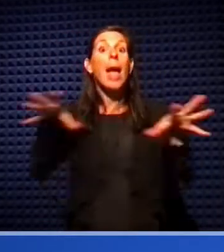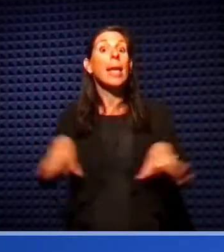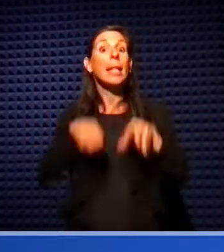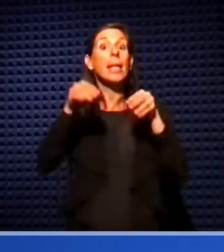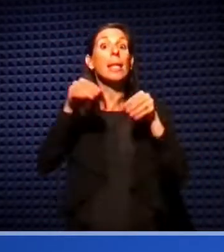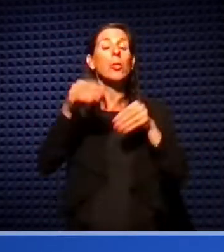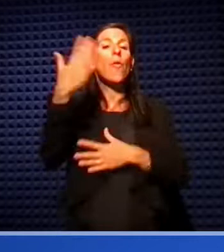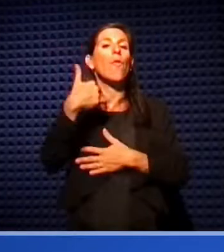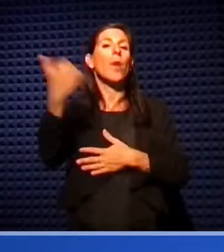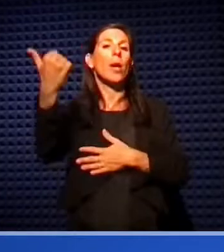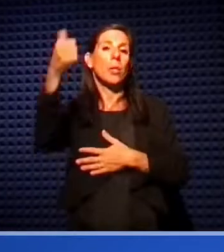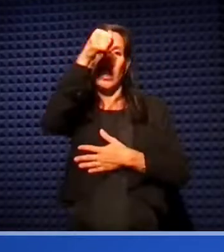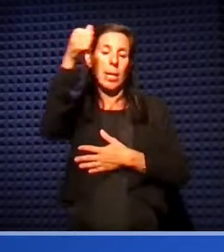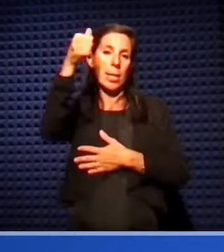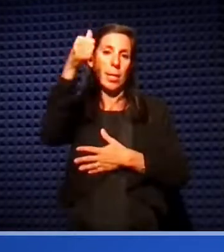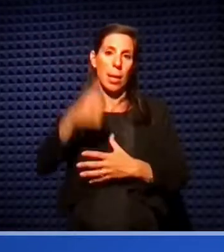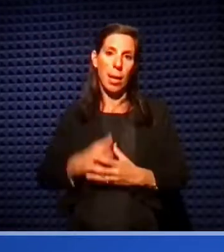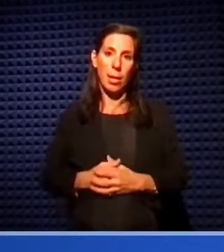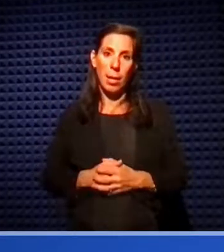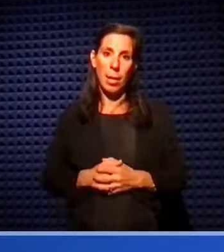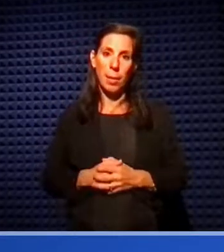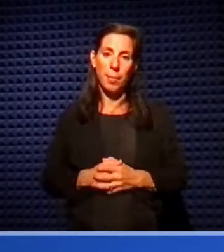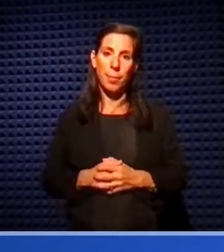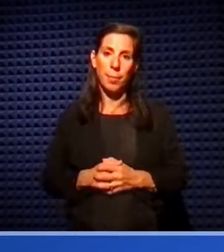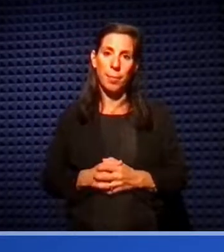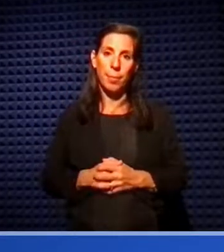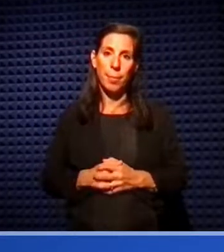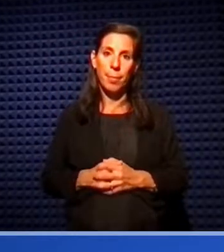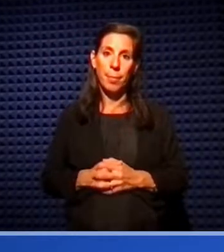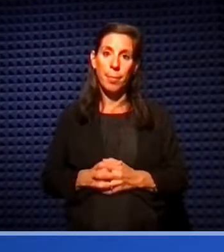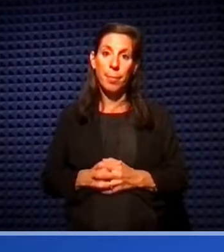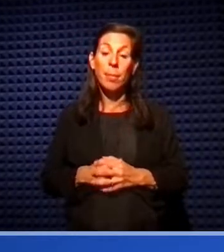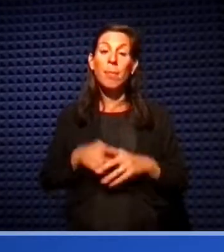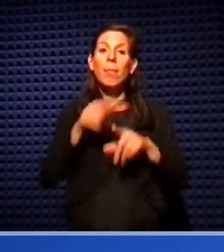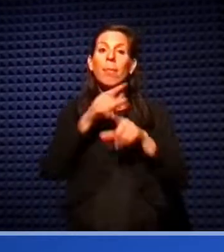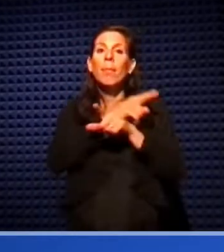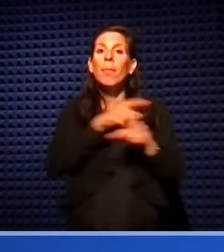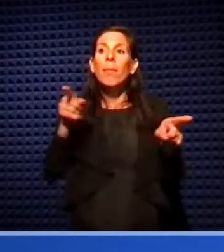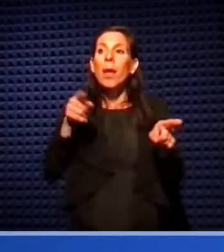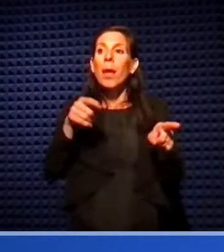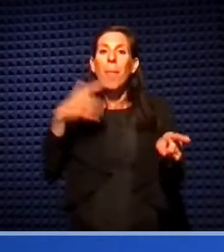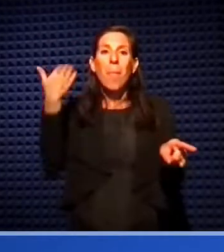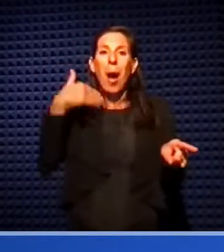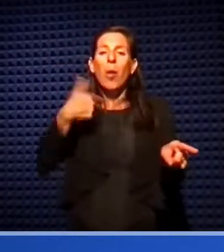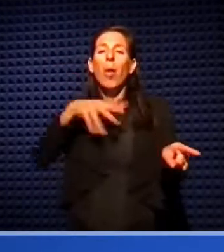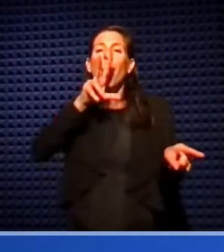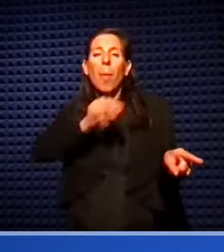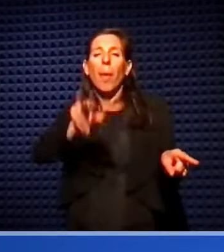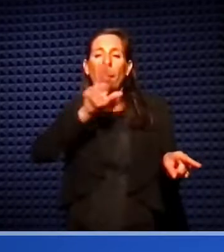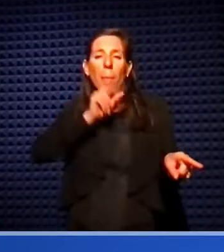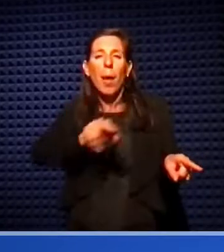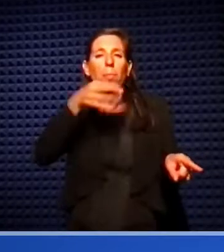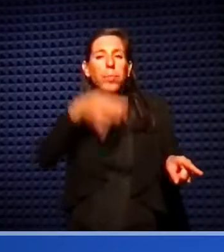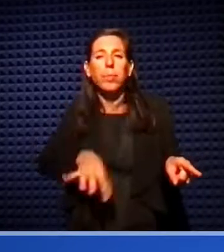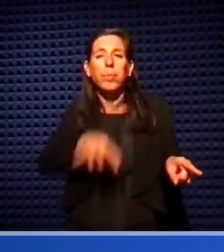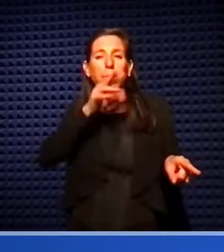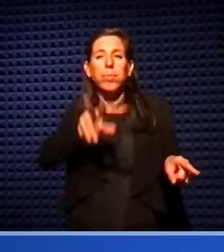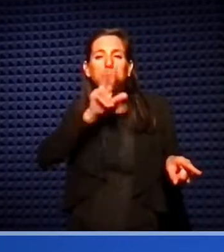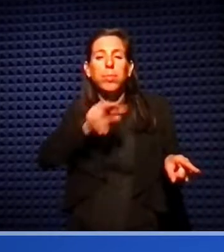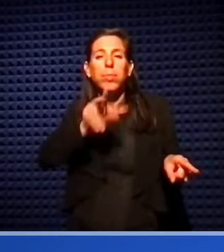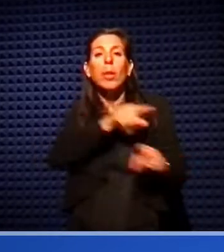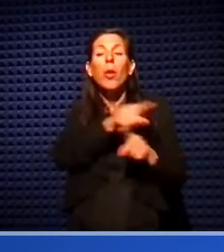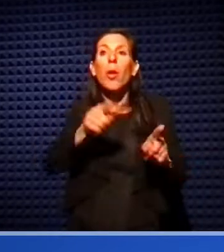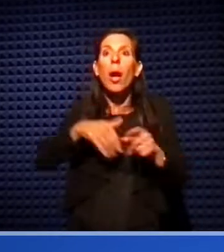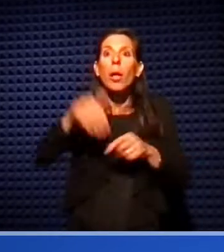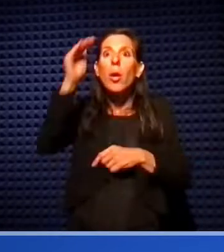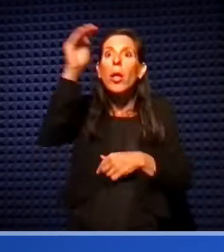هوهاتان مدنغارن زملو نابتي بحقتات اوريت محلا وطراي زمسرت امنت زغاوه بهزو صاوعيت زمسل دمص